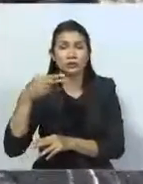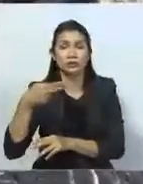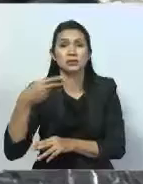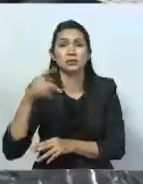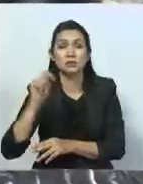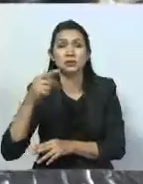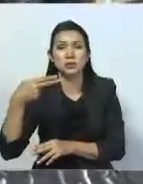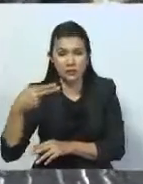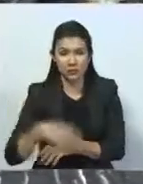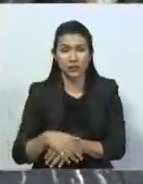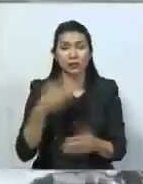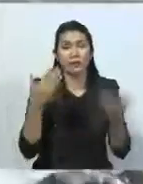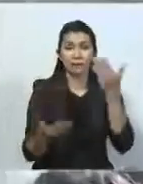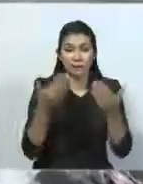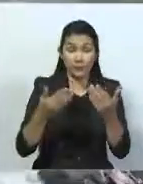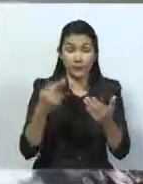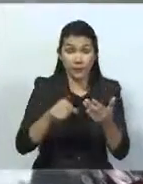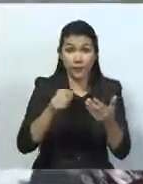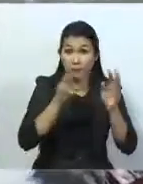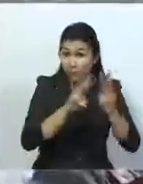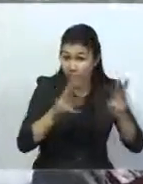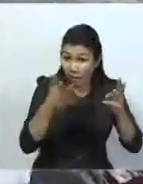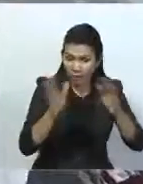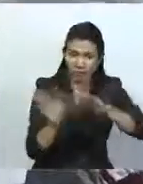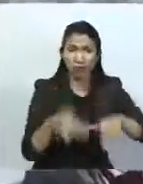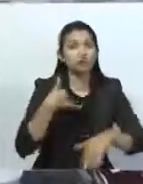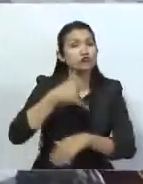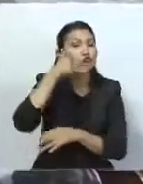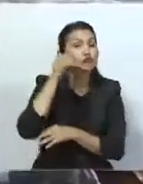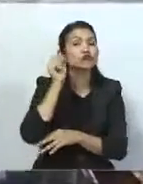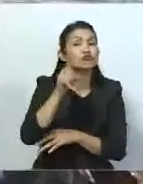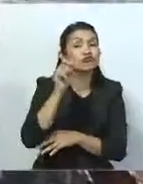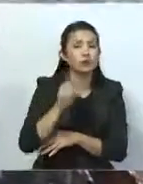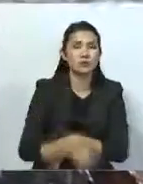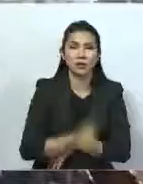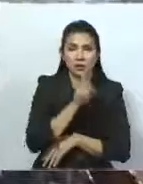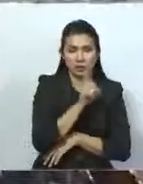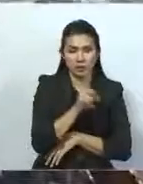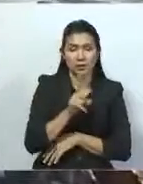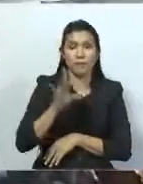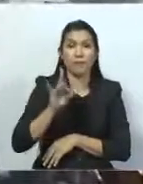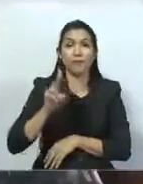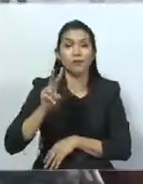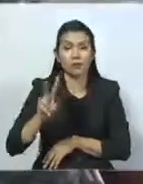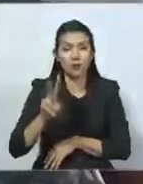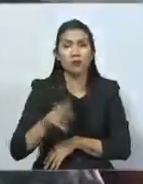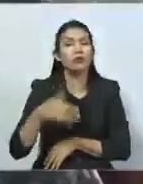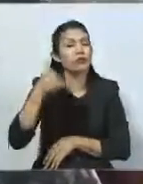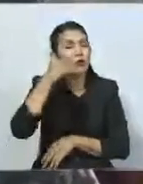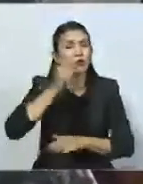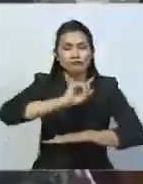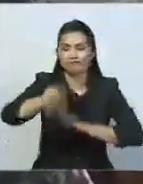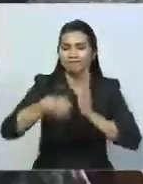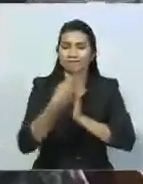www.tmd.go.th หรือว่าอีก1เส้นทางหรือว่า1ช่องทางก็คือสายด่วนพยากรณ์อากาศ1182โทรได้ตลอ